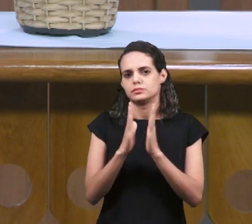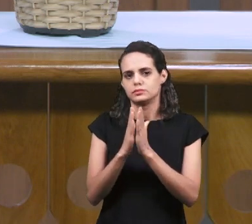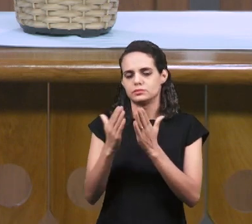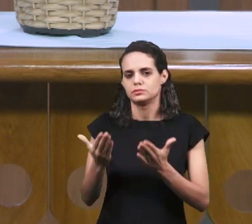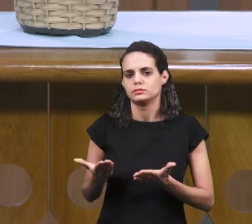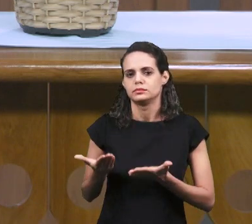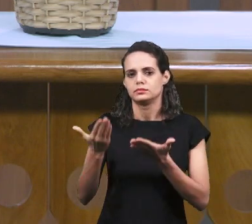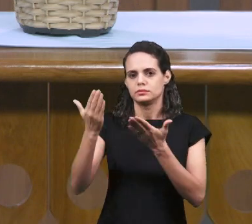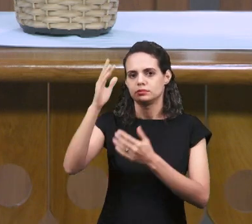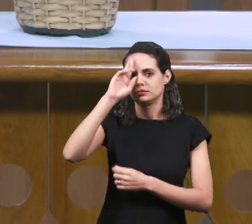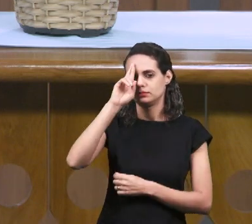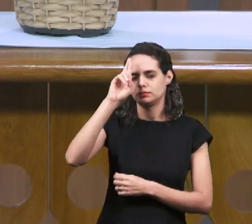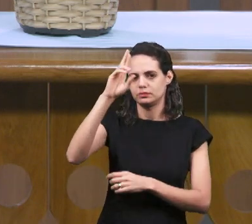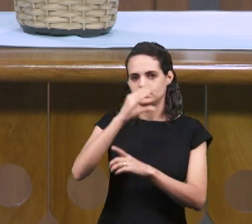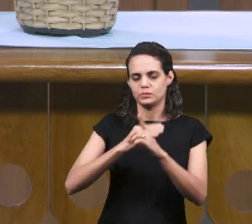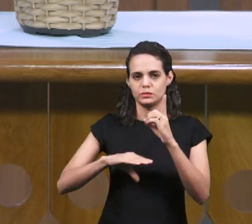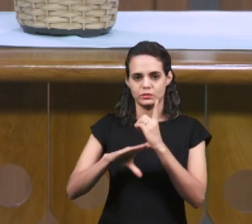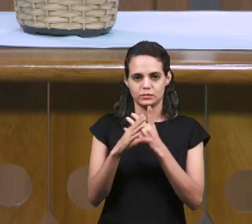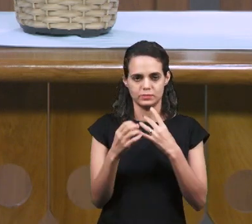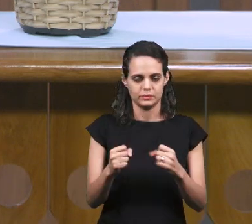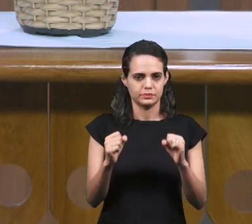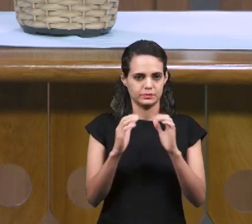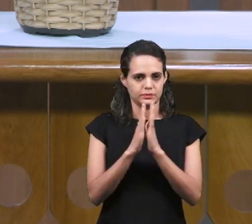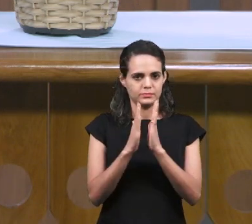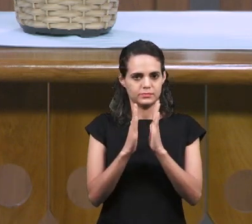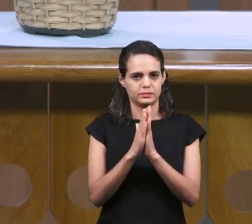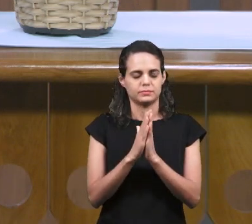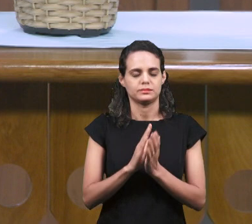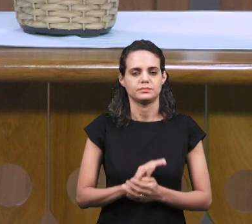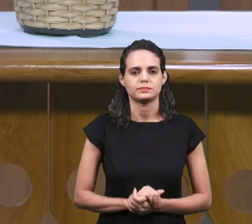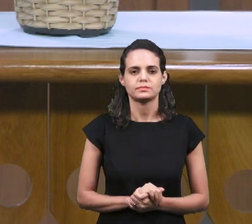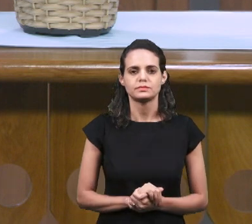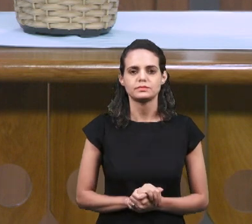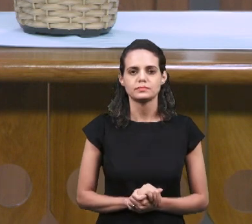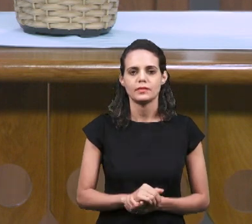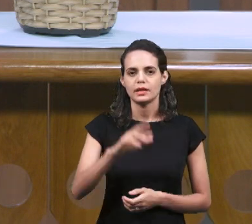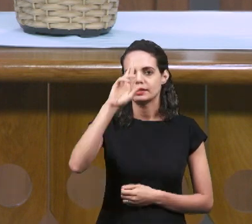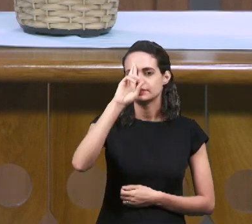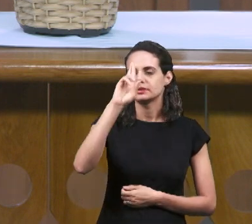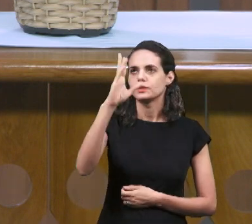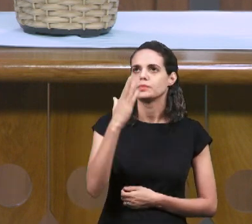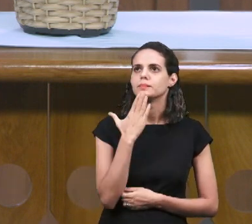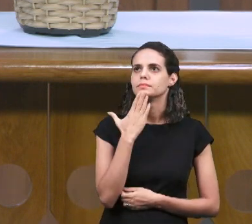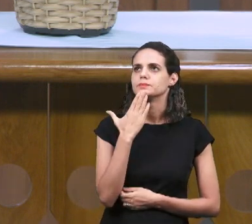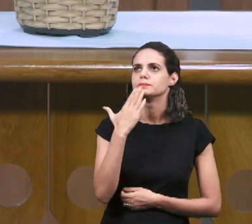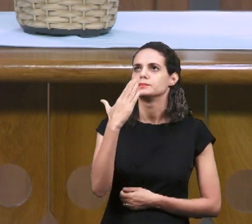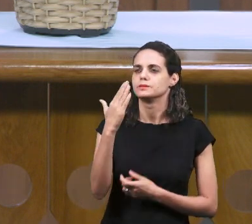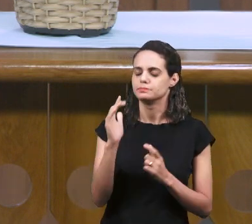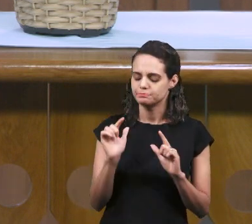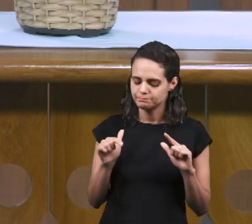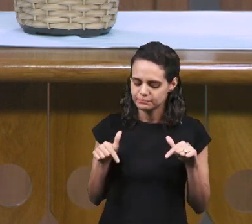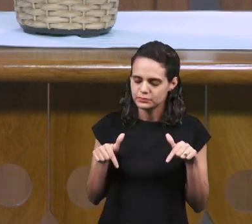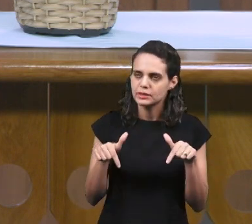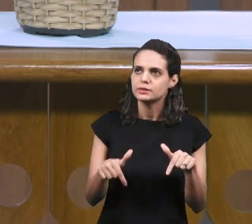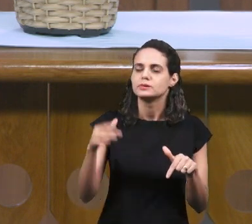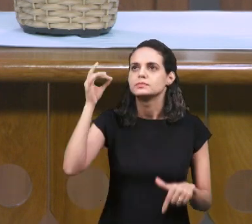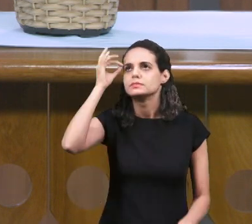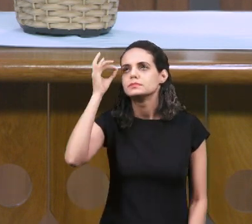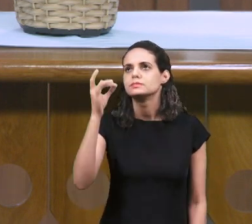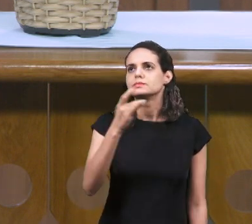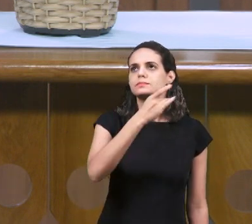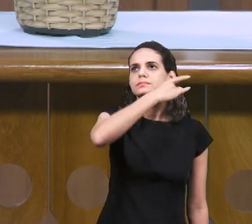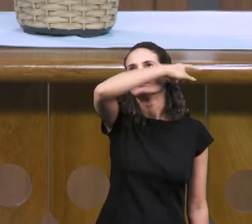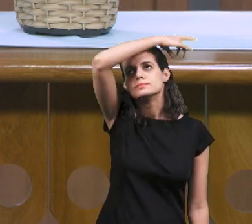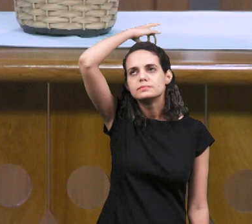allons remettre sur l'autel du Seigneur ce culte. Nous allons prier. Seigneur, nous demandons que l'opération de ton